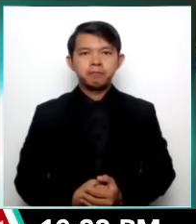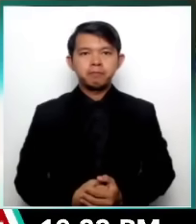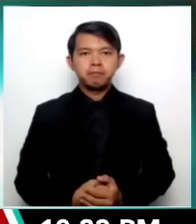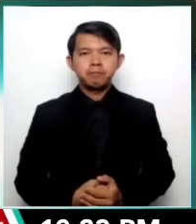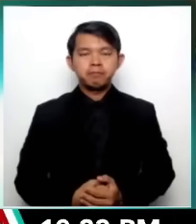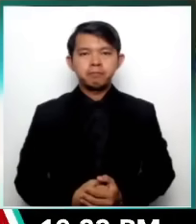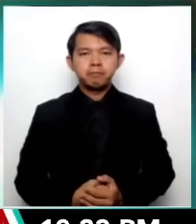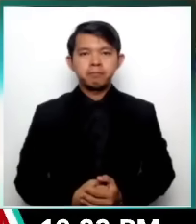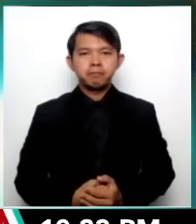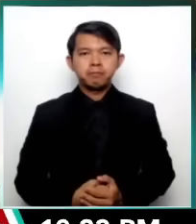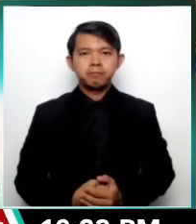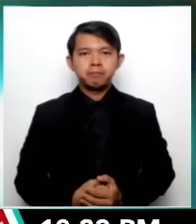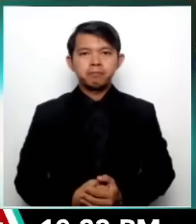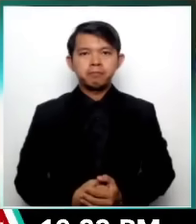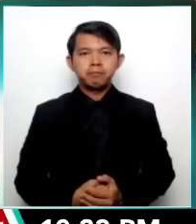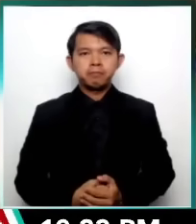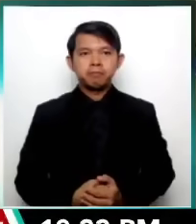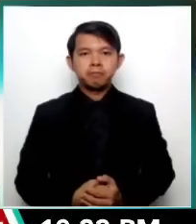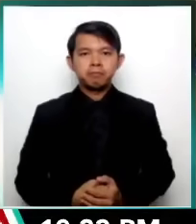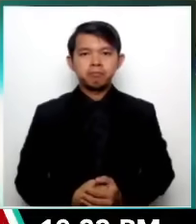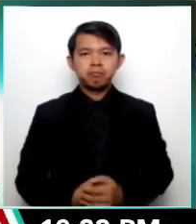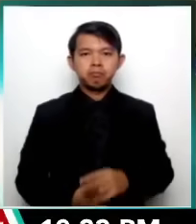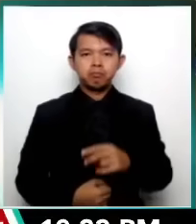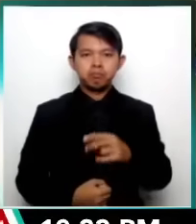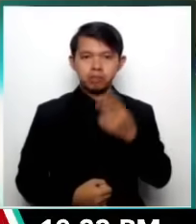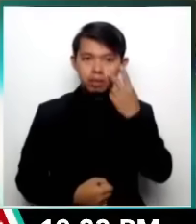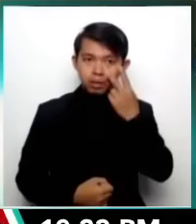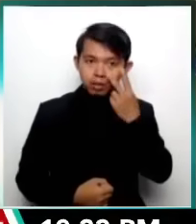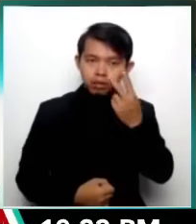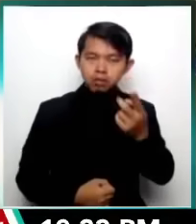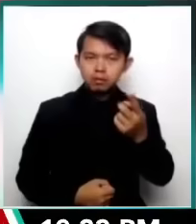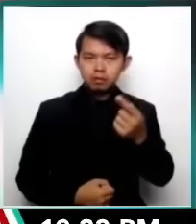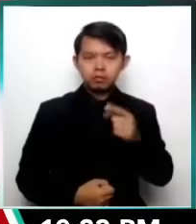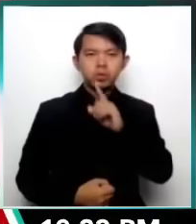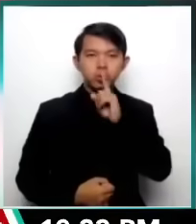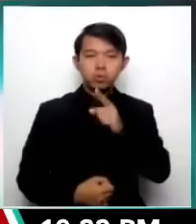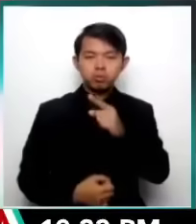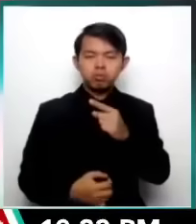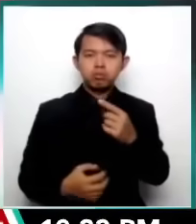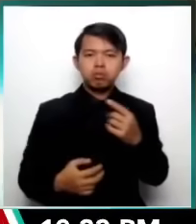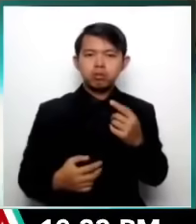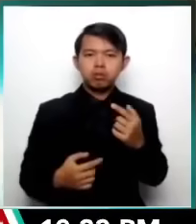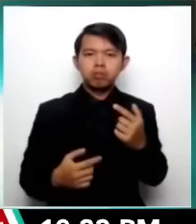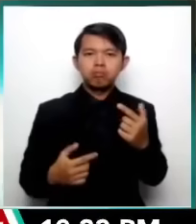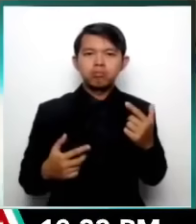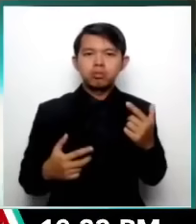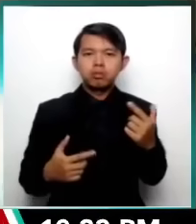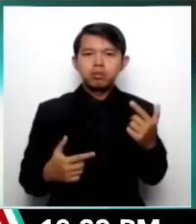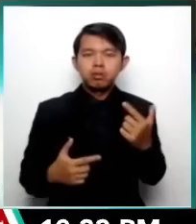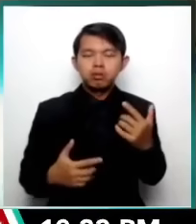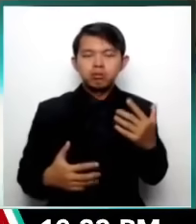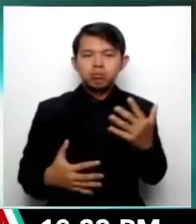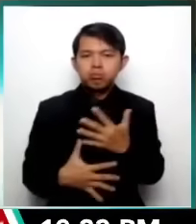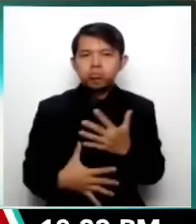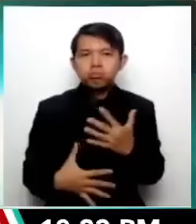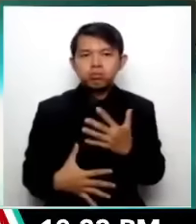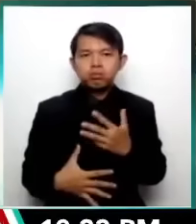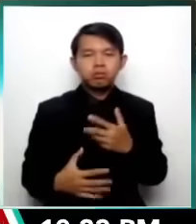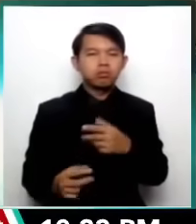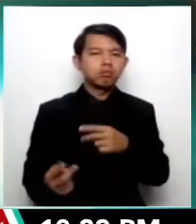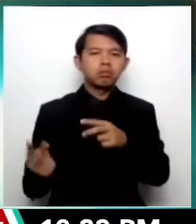Na nakita namin sila, nakita ko, talaga nanginginig sila sa takot. Ma'am. Isa ko sa requirements is to magkaroon ng medical